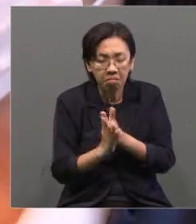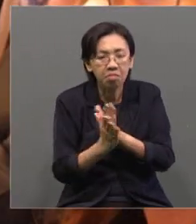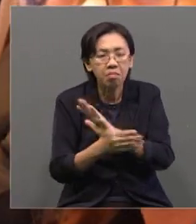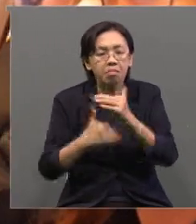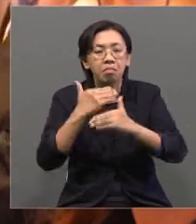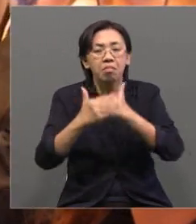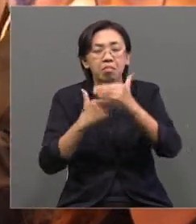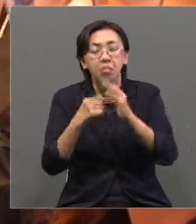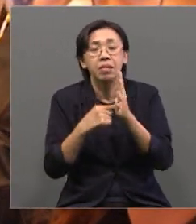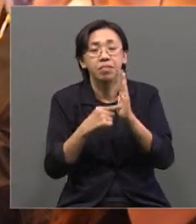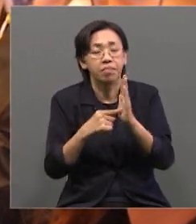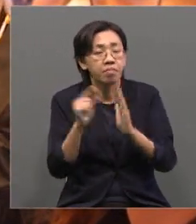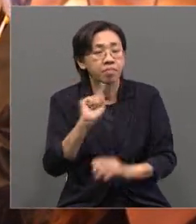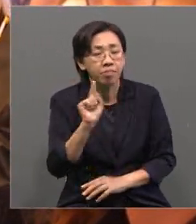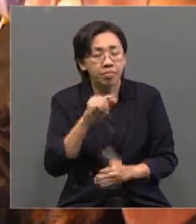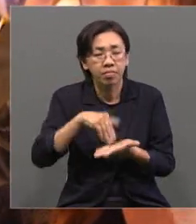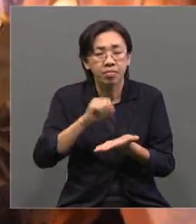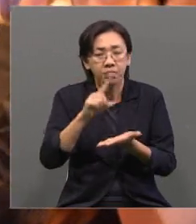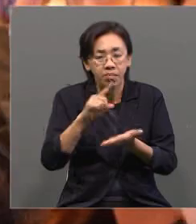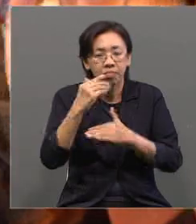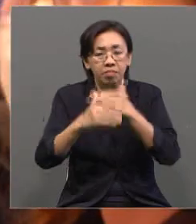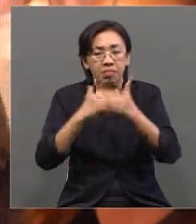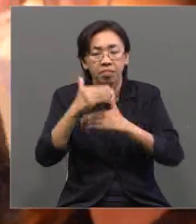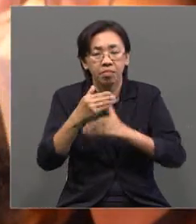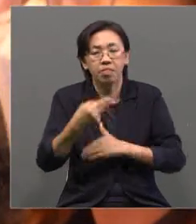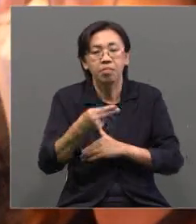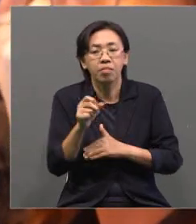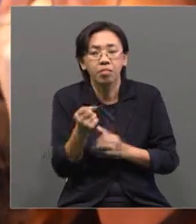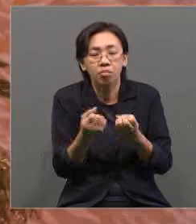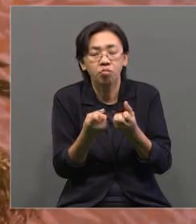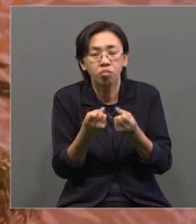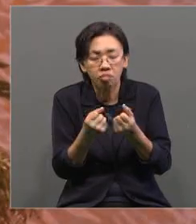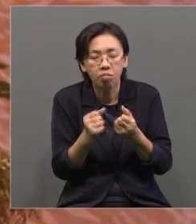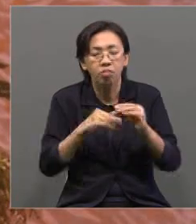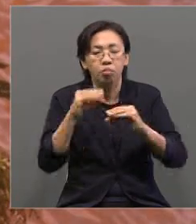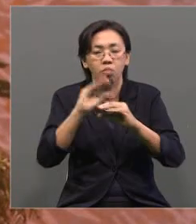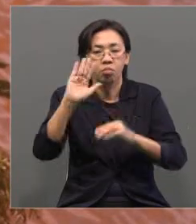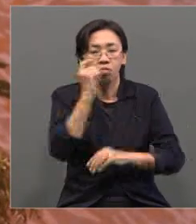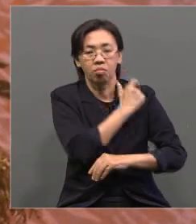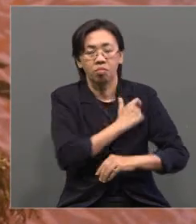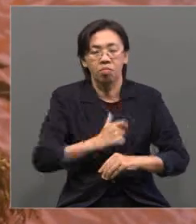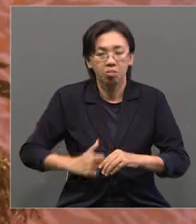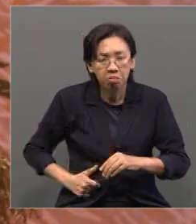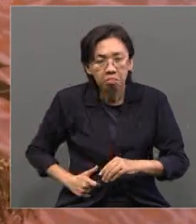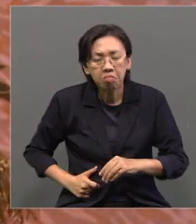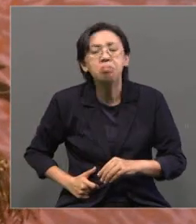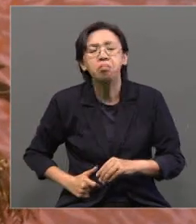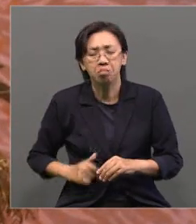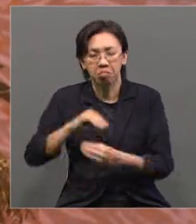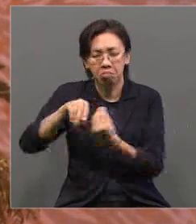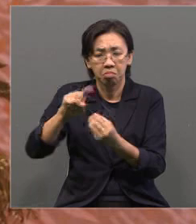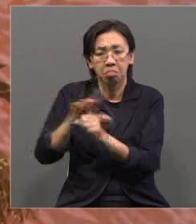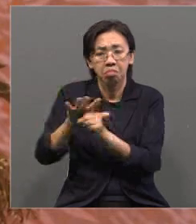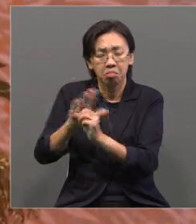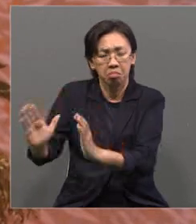ะอย่างเช่นที่เขาจะไปก็คือที่ศูนย์ศึกษาการพัฒนาห้วยทรายอันเนื่องมาจากพระราชดำรินะฮะแล้วก็จะไปดูเวลาเอาไปประยุกต์